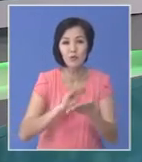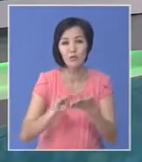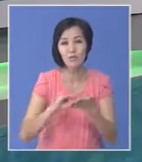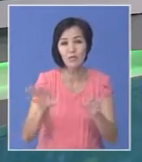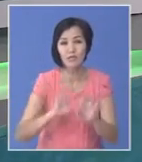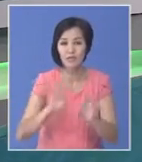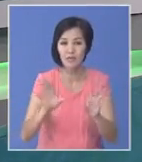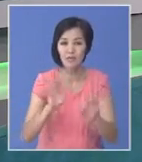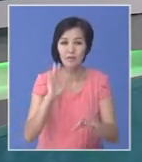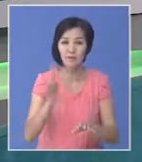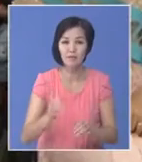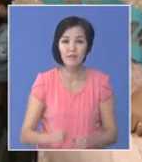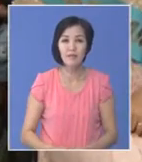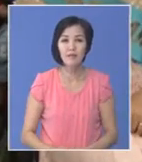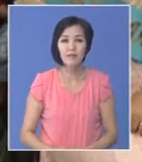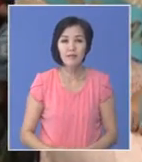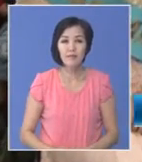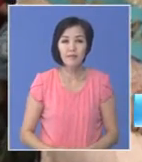айтып берсін.